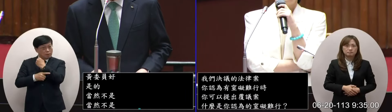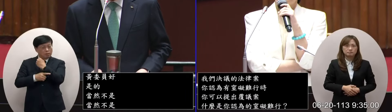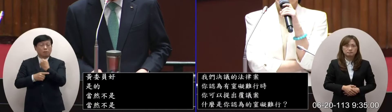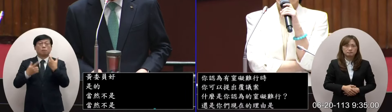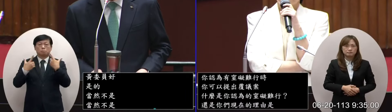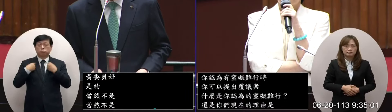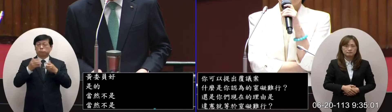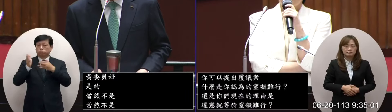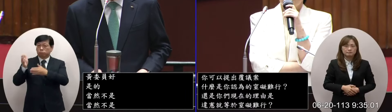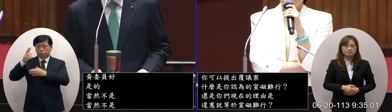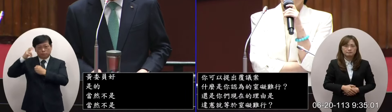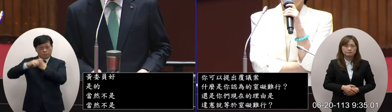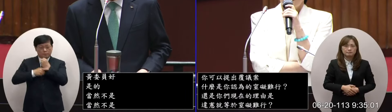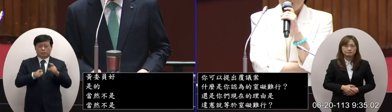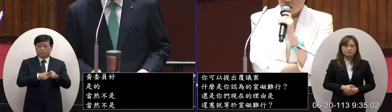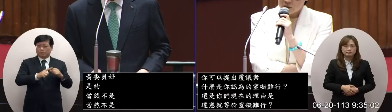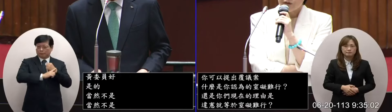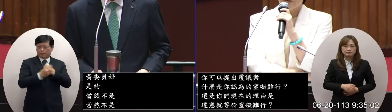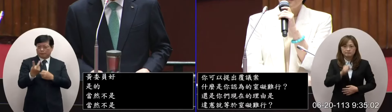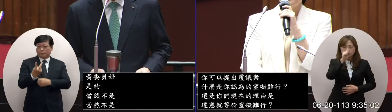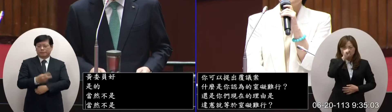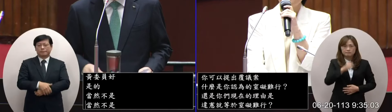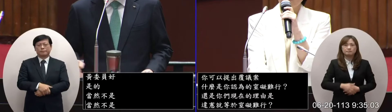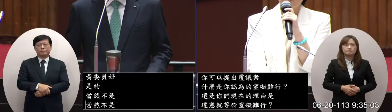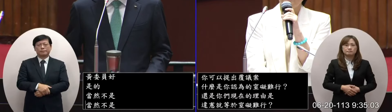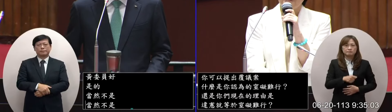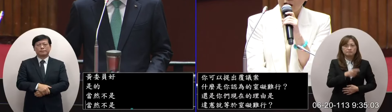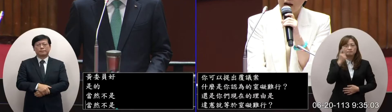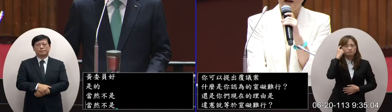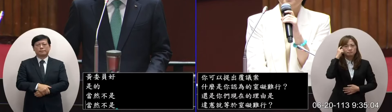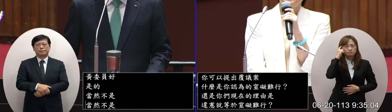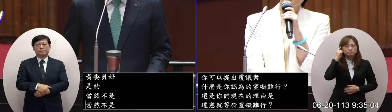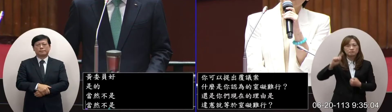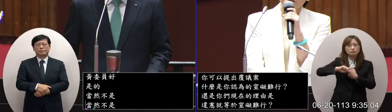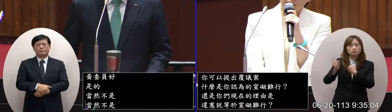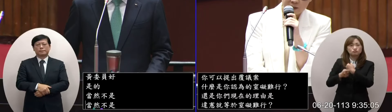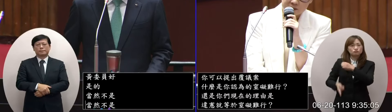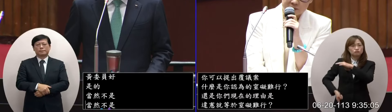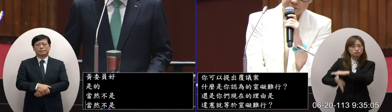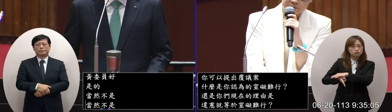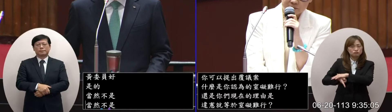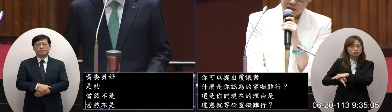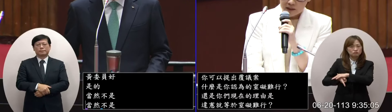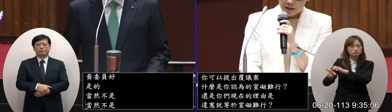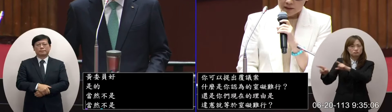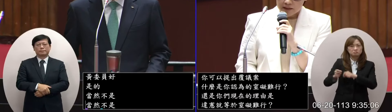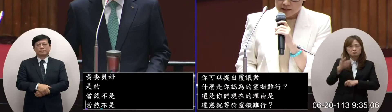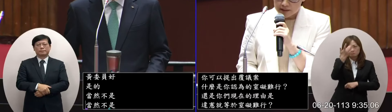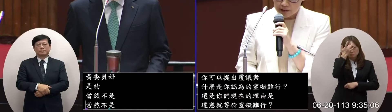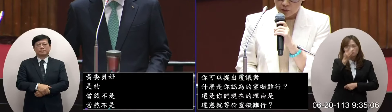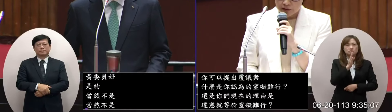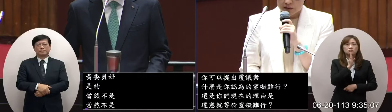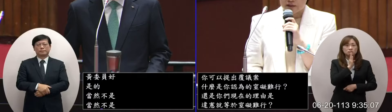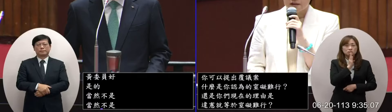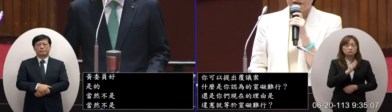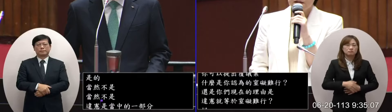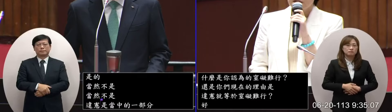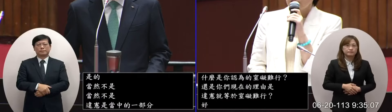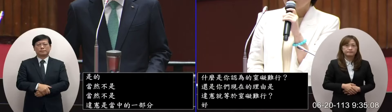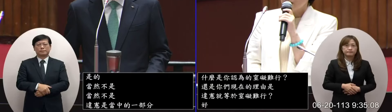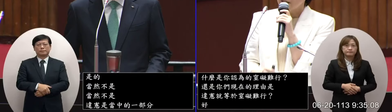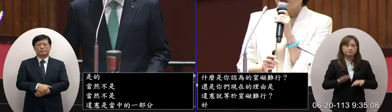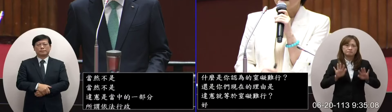当然就指宪法跟一般的法律。 好，所以你认为违法就挚爱难行。那现在的问题